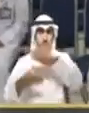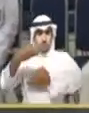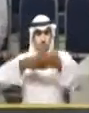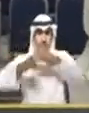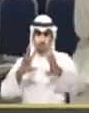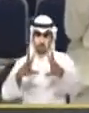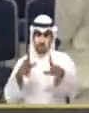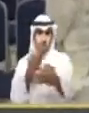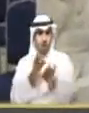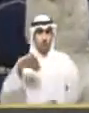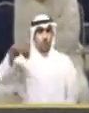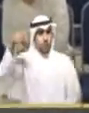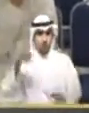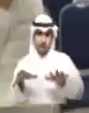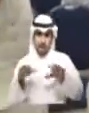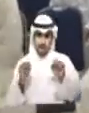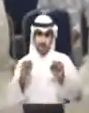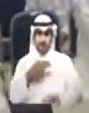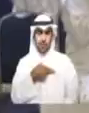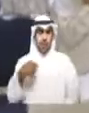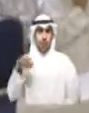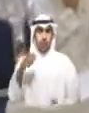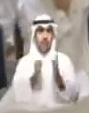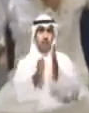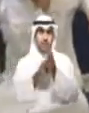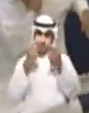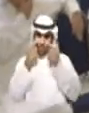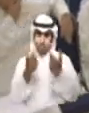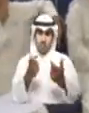الخدمات. المؤسسه العامه للرعايه السكنيه شددت على اهميه